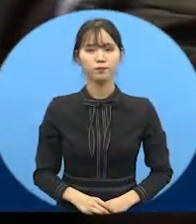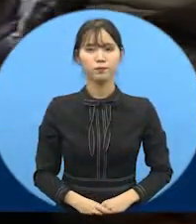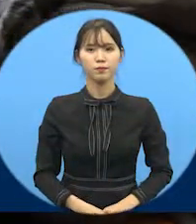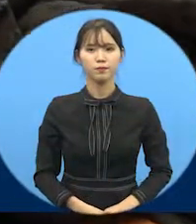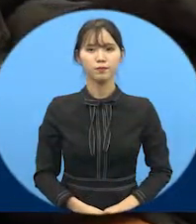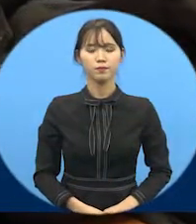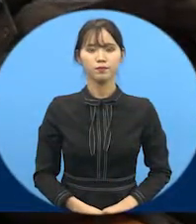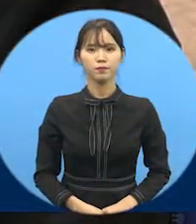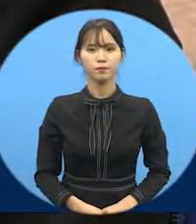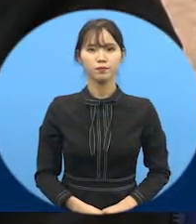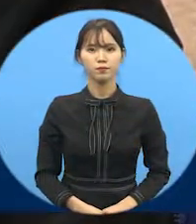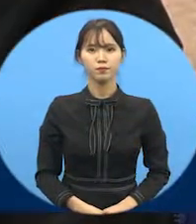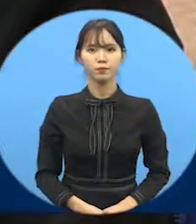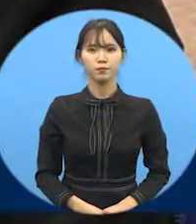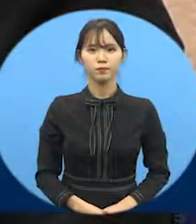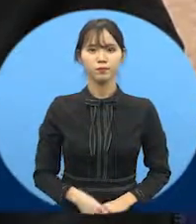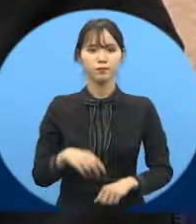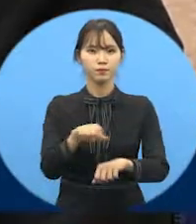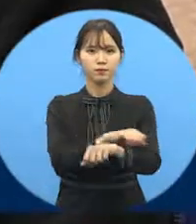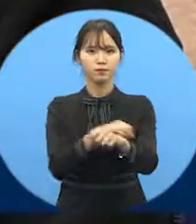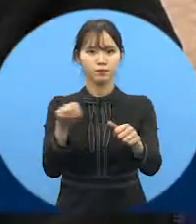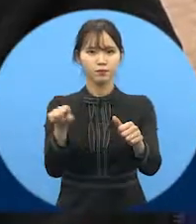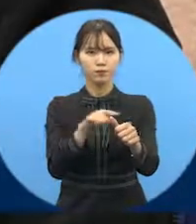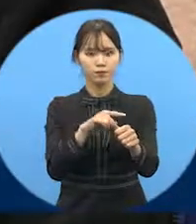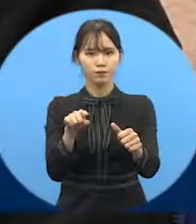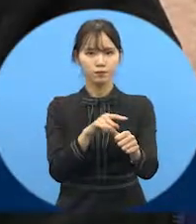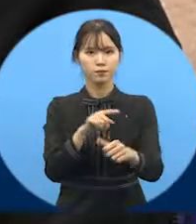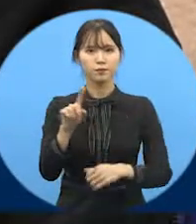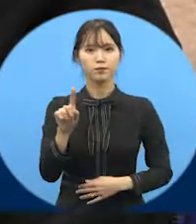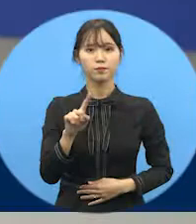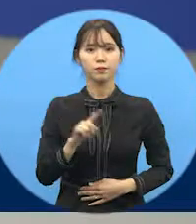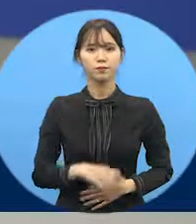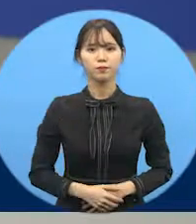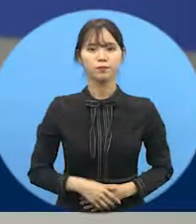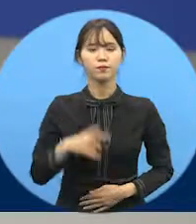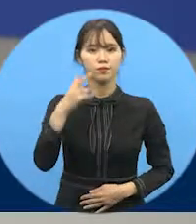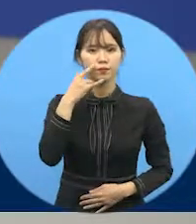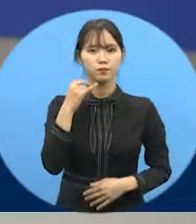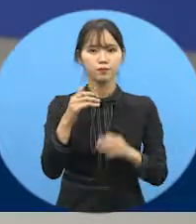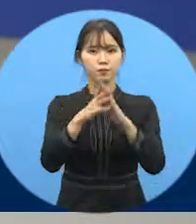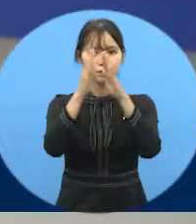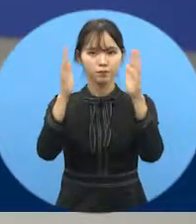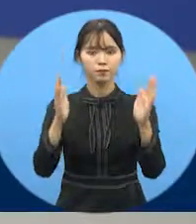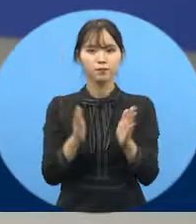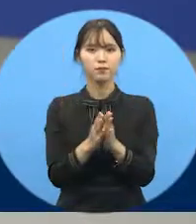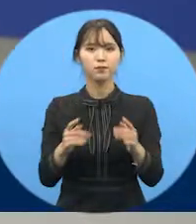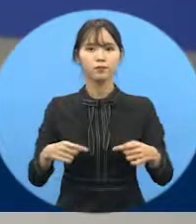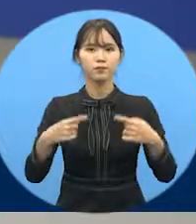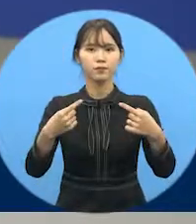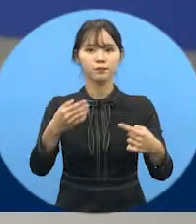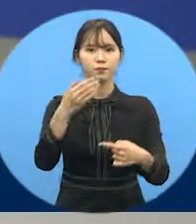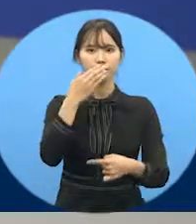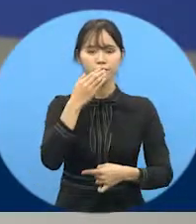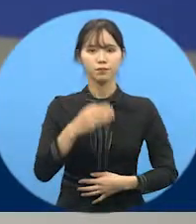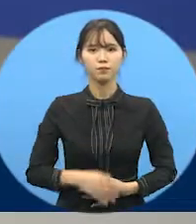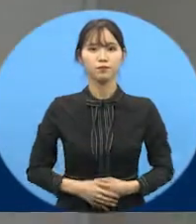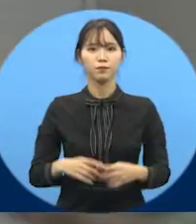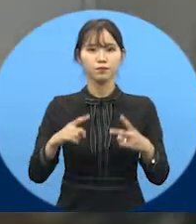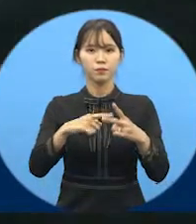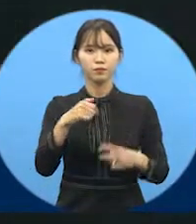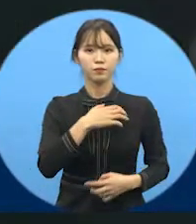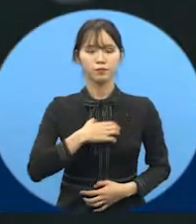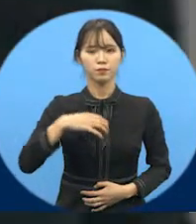돌봄 서비스도 제공합니다 이번 특강은 초등학교 입학 자녀를 둔 학부모라면 누구나 참여할 수 있으며